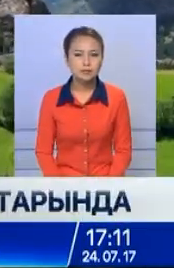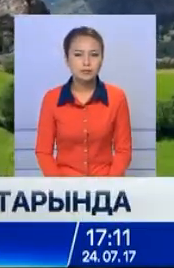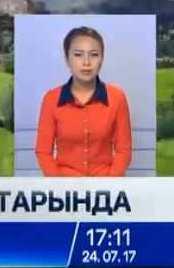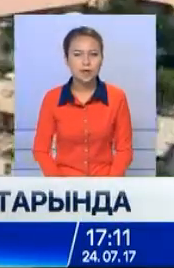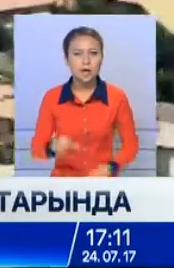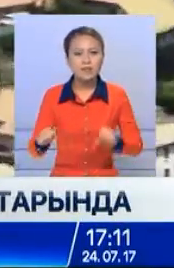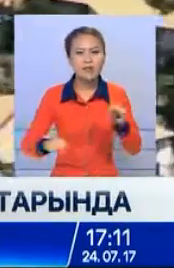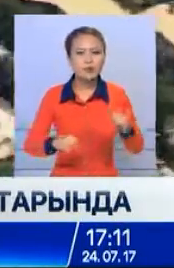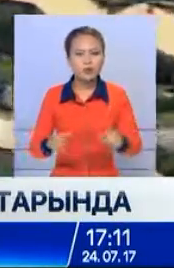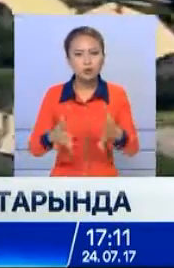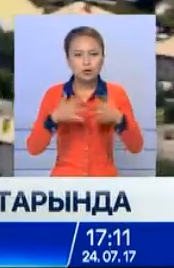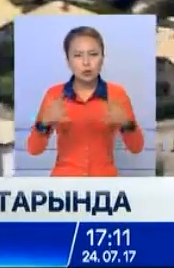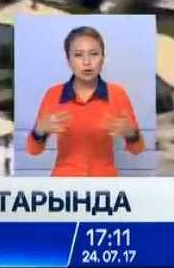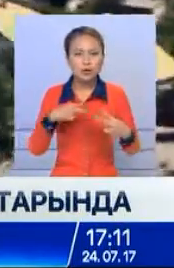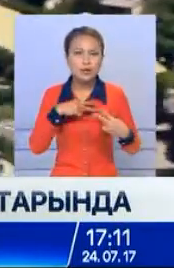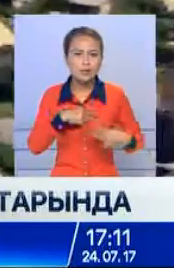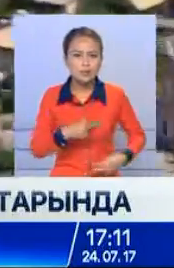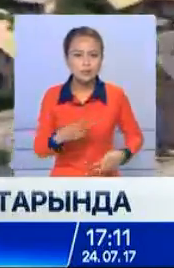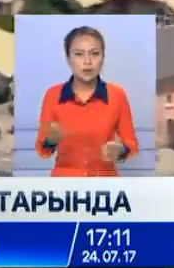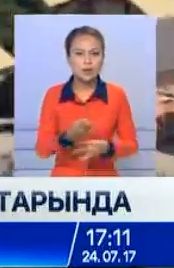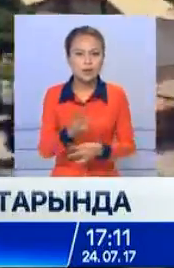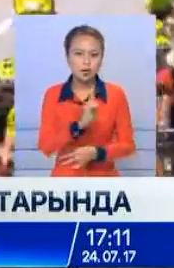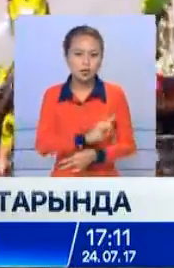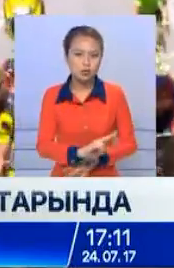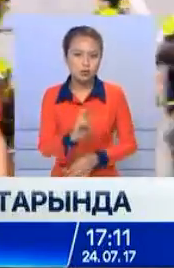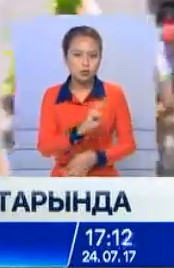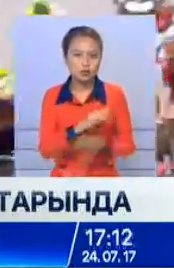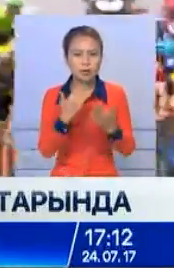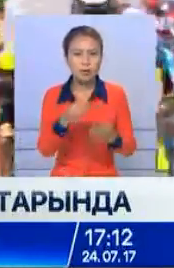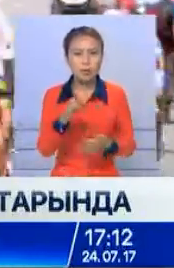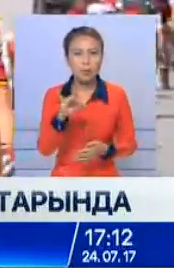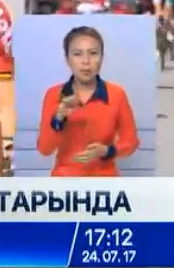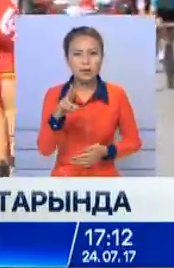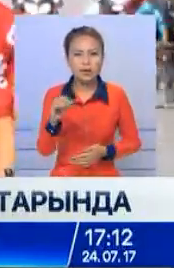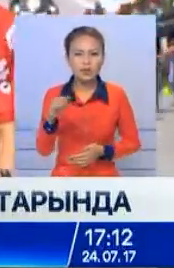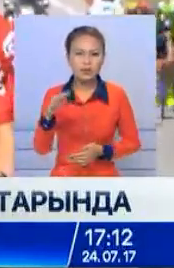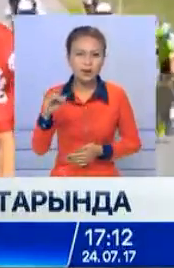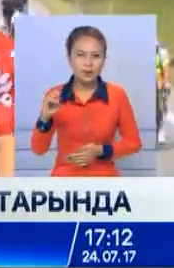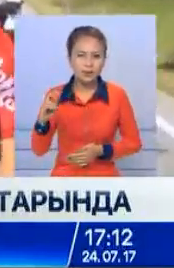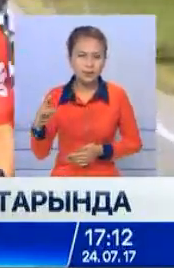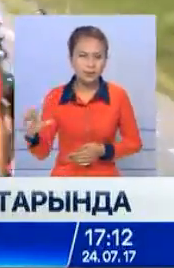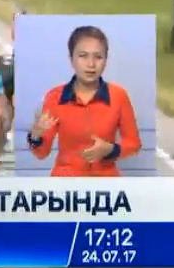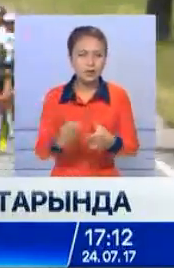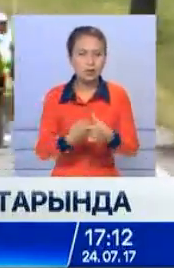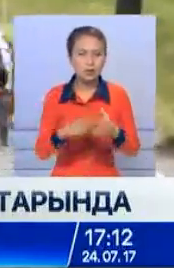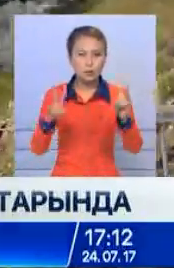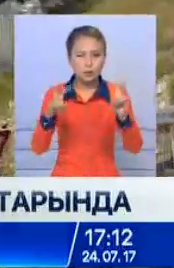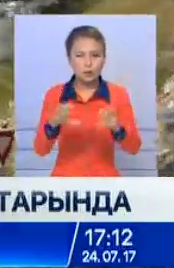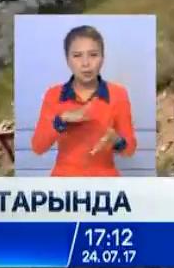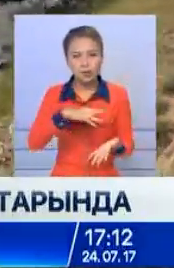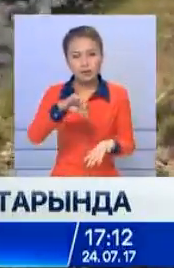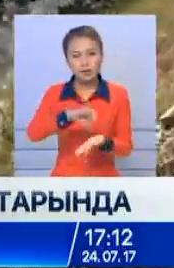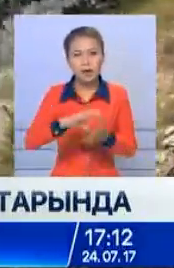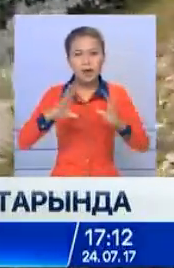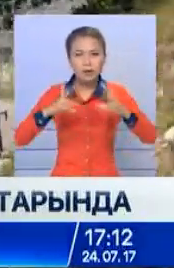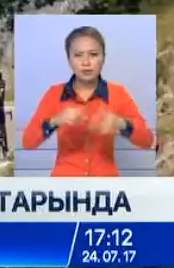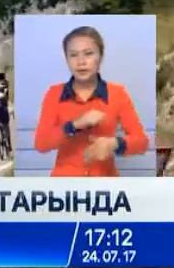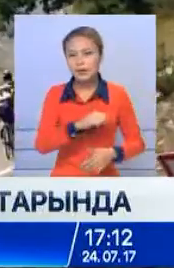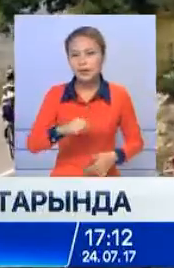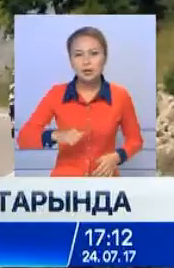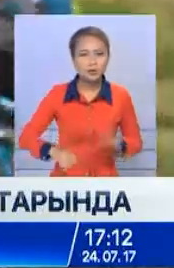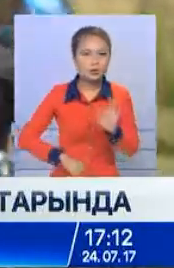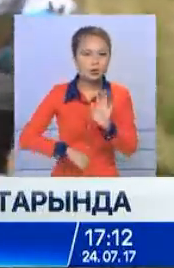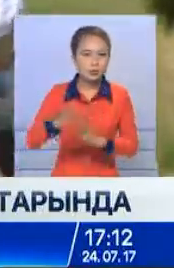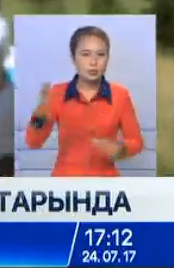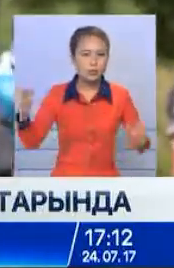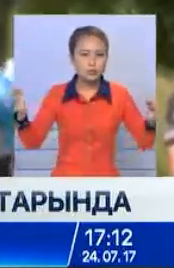Велоспорт үлкен еңбек пен ыждахаттылықты талап ететін спорт. Оған біз Тур де Франс додасының басы қасында жүріп көз жеткіздік. Әлемнің ең үздіктері бас